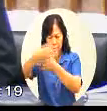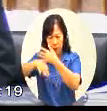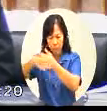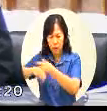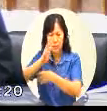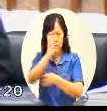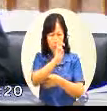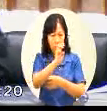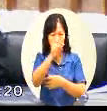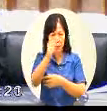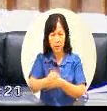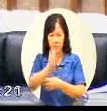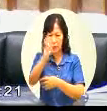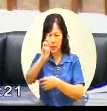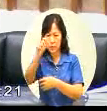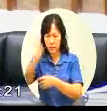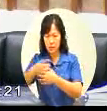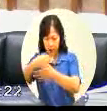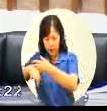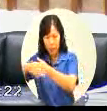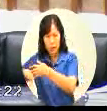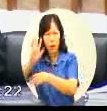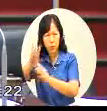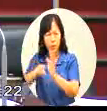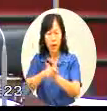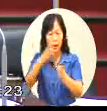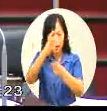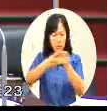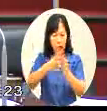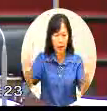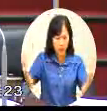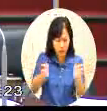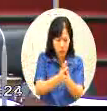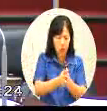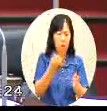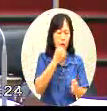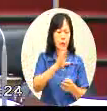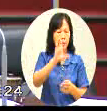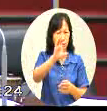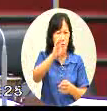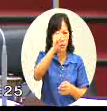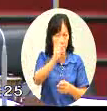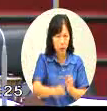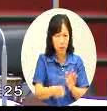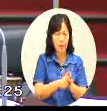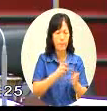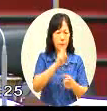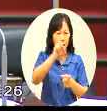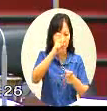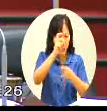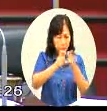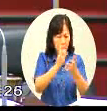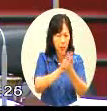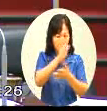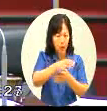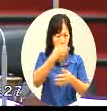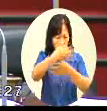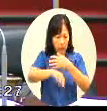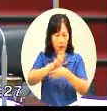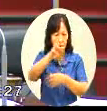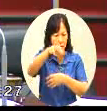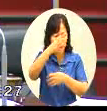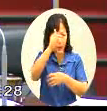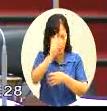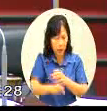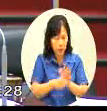30亿哦，是每年少30亿，三年就少几亿，90亿，十年呢就少300亿哦，就直接少300亿